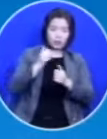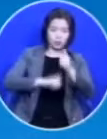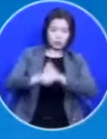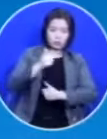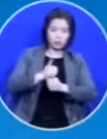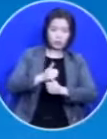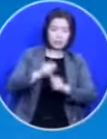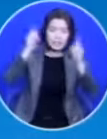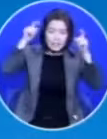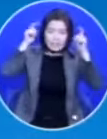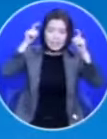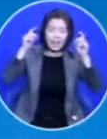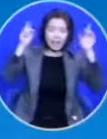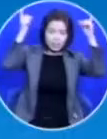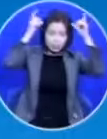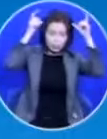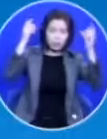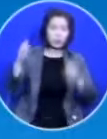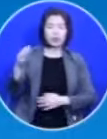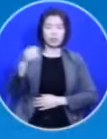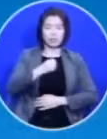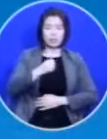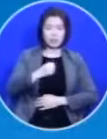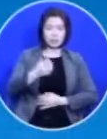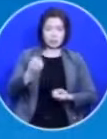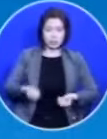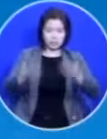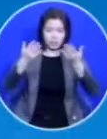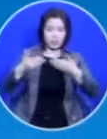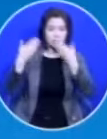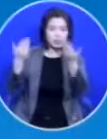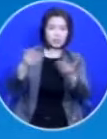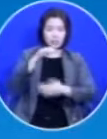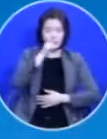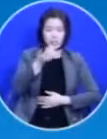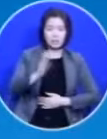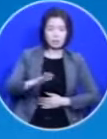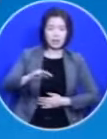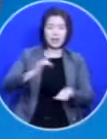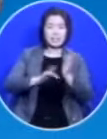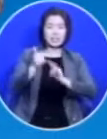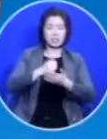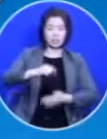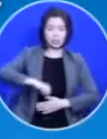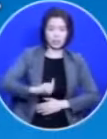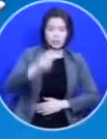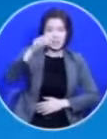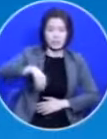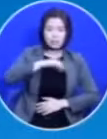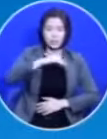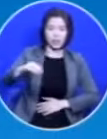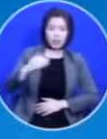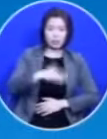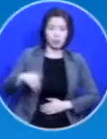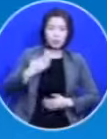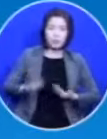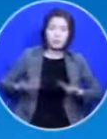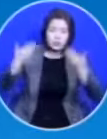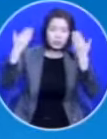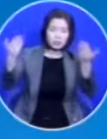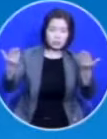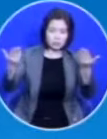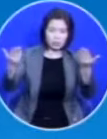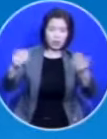드렸지만 예수님은 당신의 몸을 십자가에 죽게내어 놓으시면서 우리를 위하여